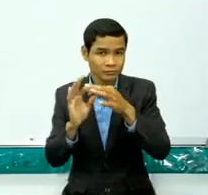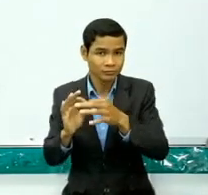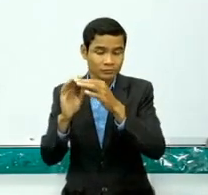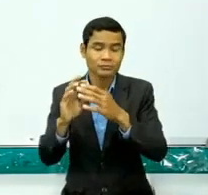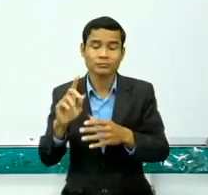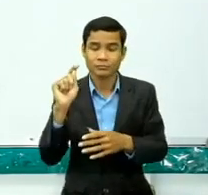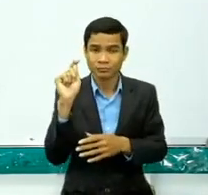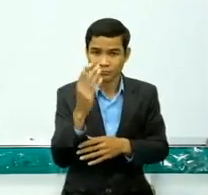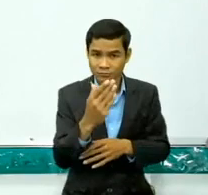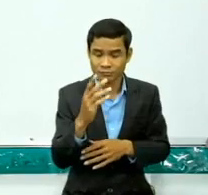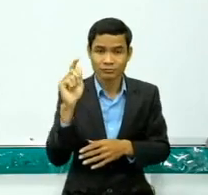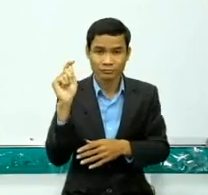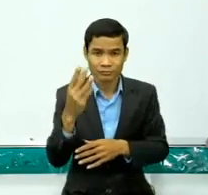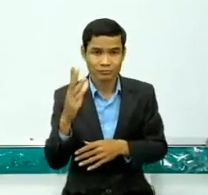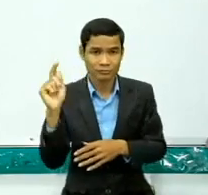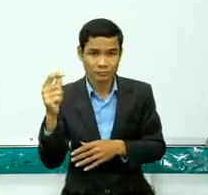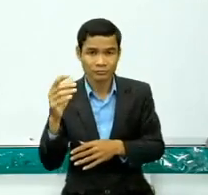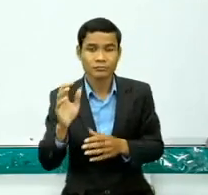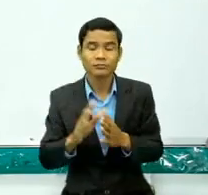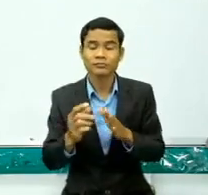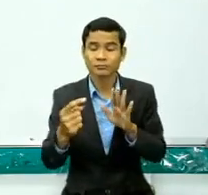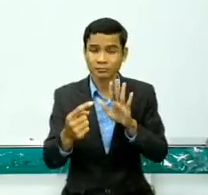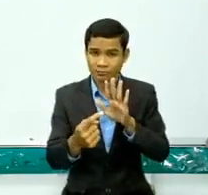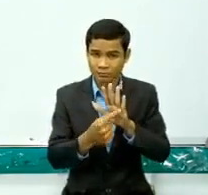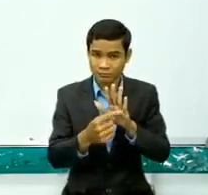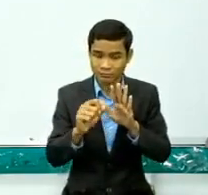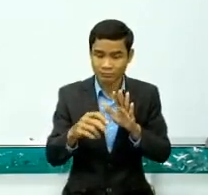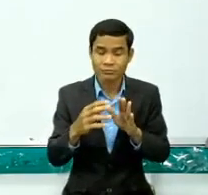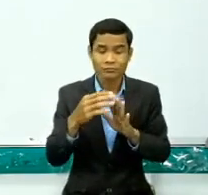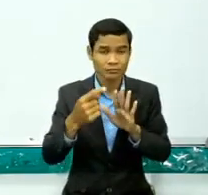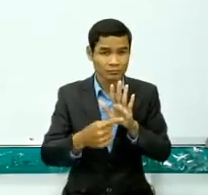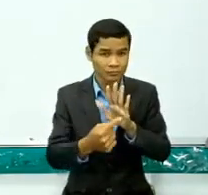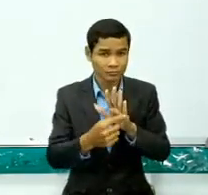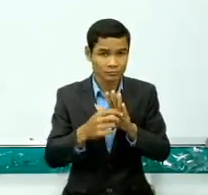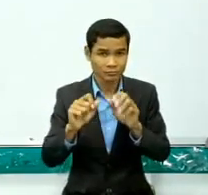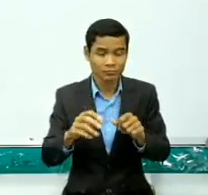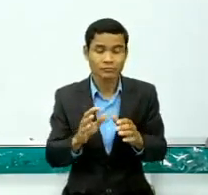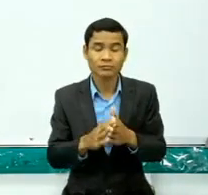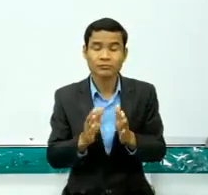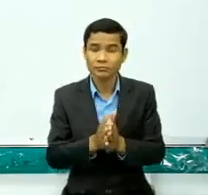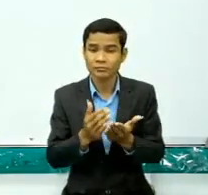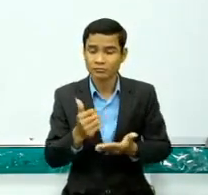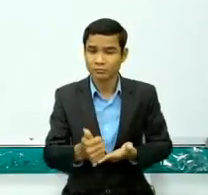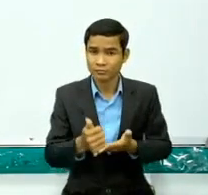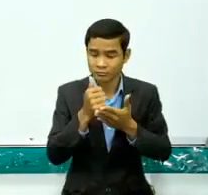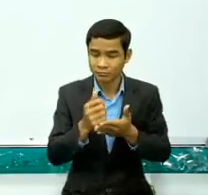ក់ទៅនឹងរូបភាពណាកូនកូនដែលមានសិភៅជំនួយកូនលើកសិភៅរបស់កូនឡើងកូន